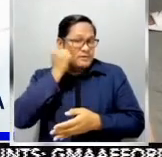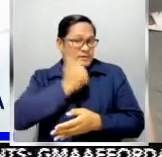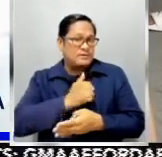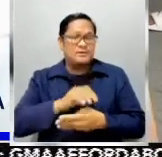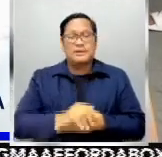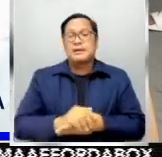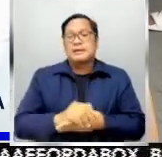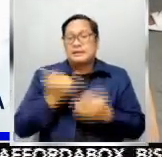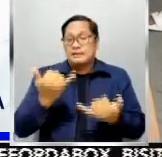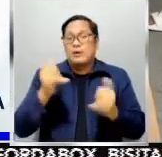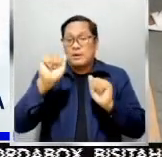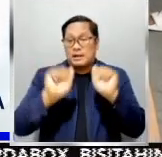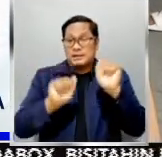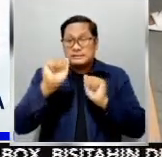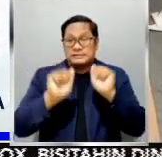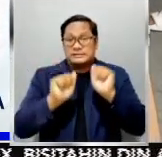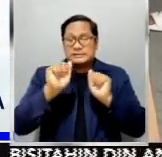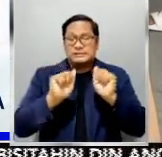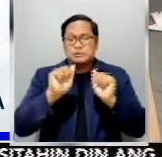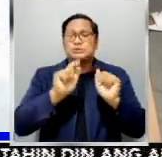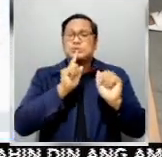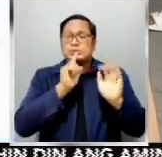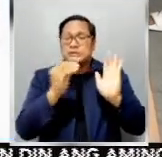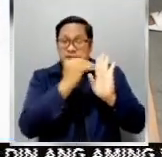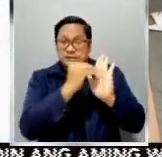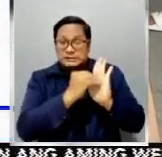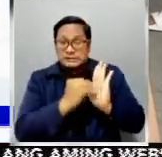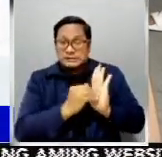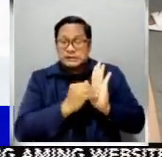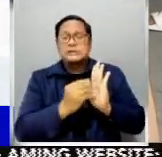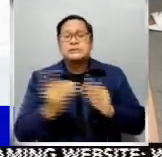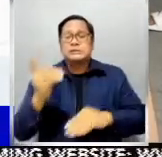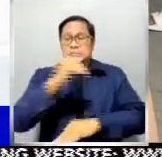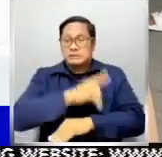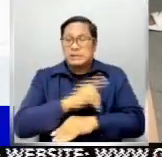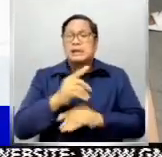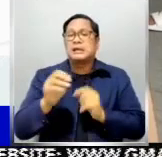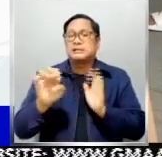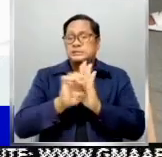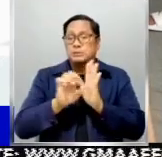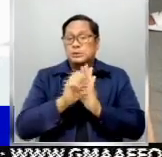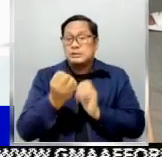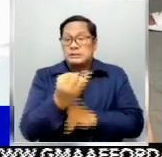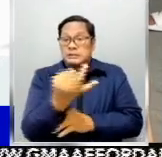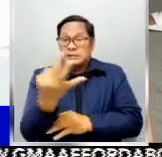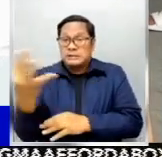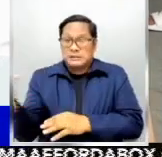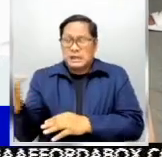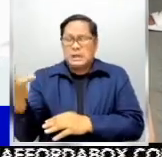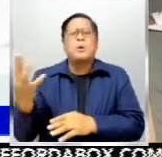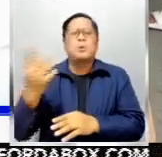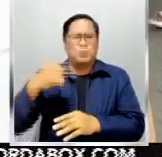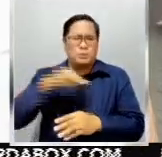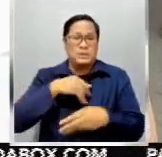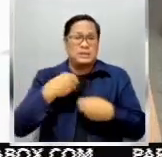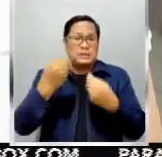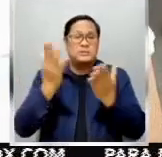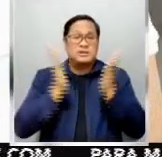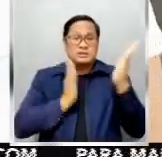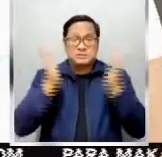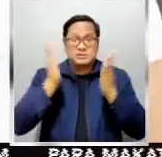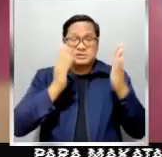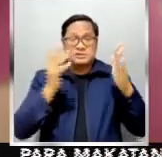talagang yung recording per day kung mga kung ilan yung mga i-cater na patients. Kaya wala po